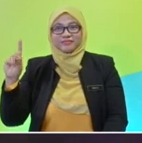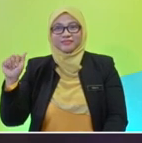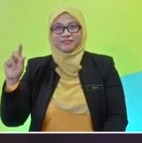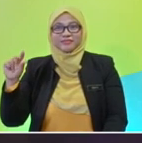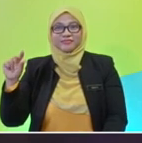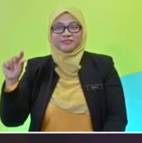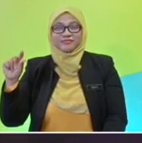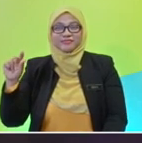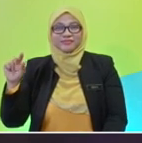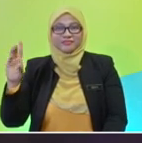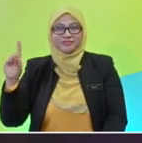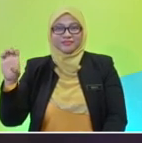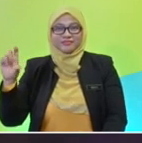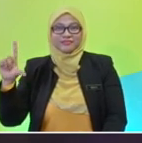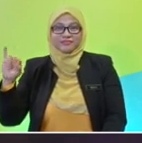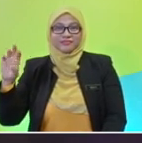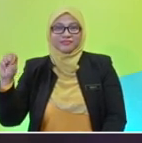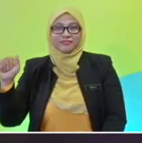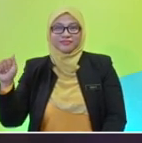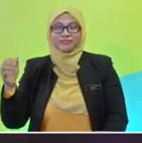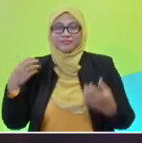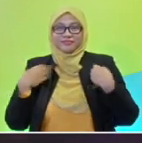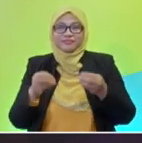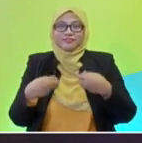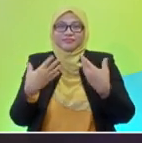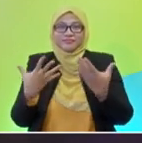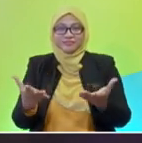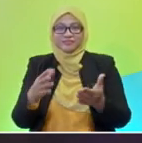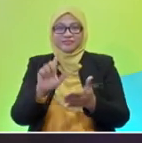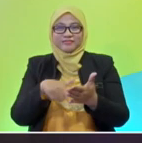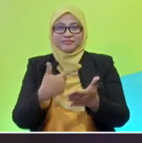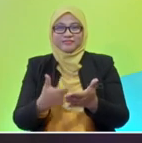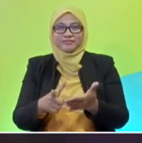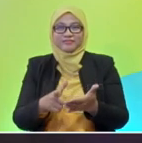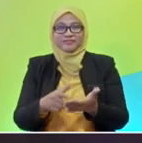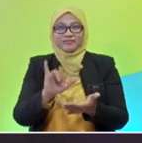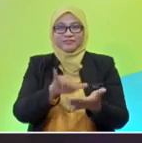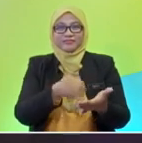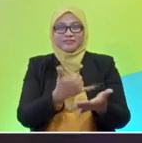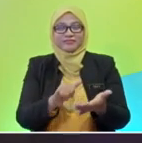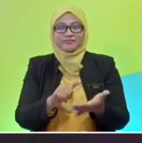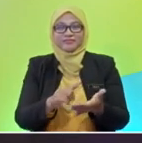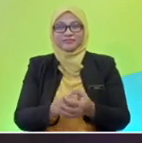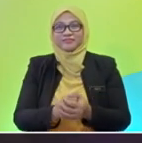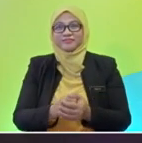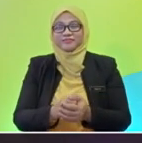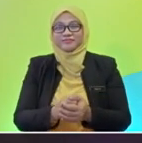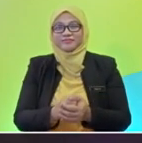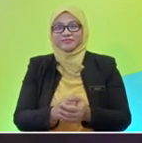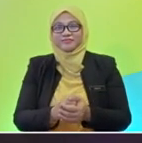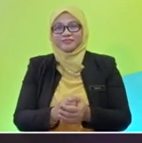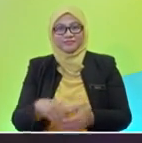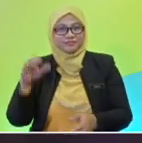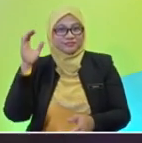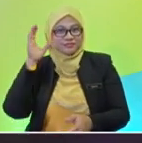banyak variasi ataupun irama syair. Menarik, Cikgu. Cikgu, kita dengar irama perindu tadi. Ada orang rindu dengan kita ke?